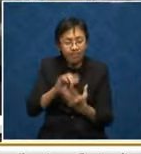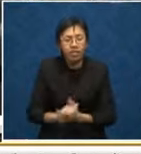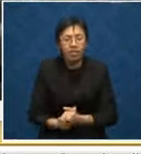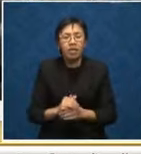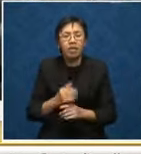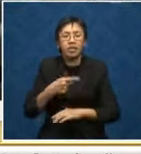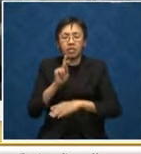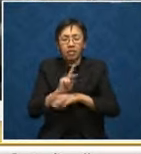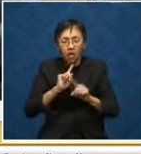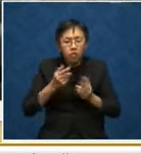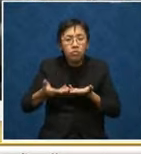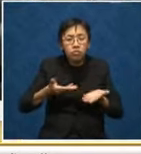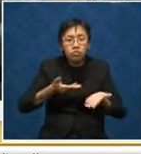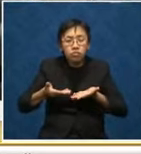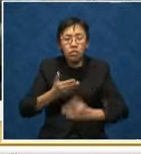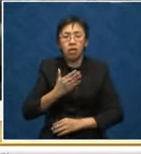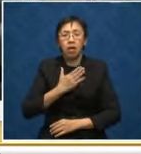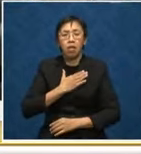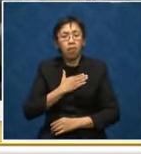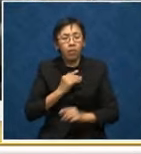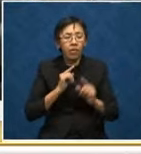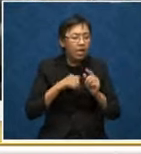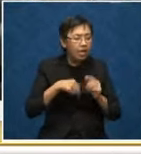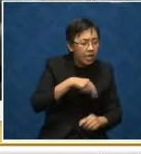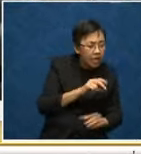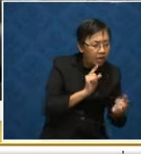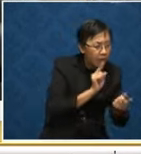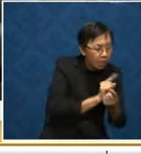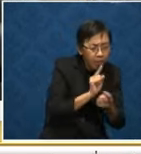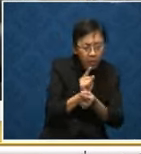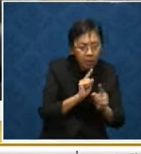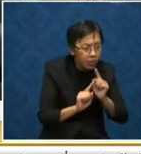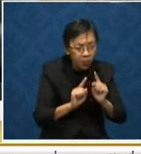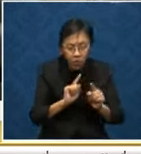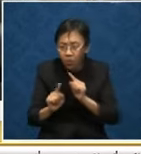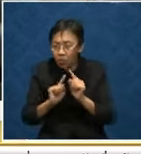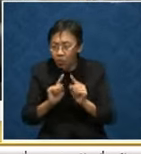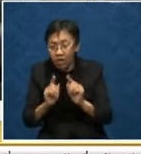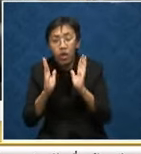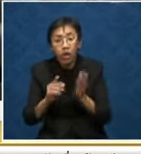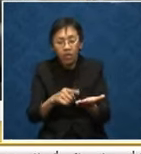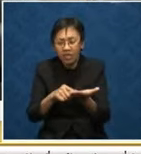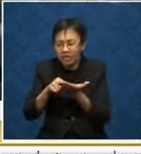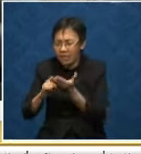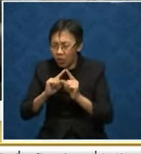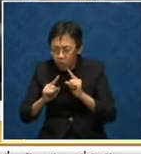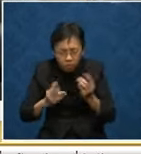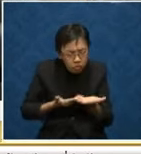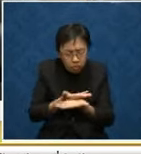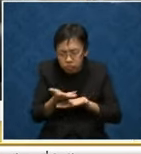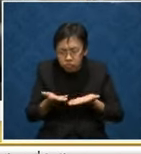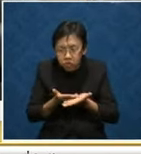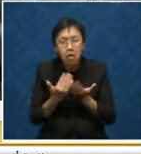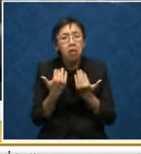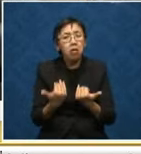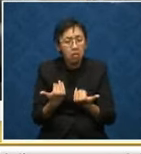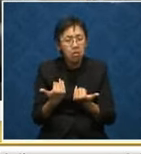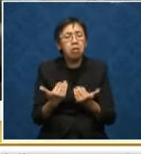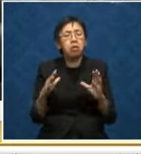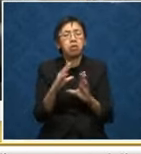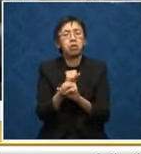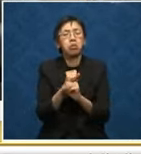ได้หารือเพื่อนสมาชิกผมเองก็ได้เดินปรึกษาหารือกับหลายๆฝ่ายรวมถึงผู้เสนอหลายท่านนะครับขณะนี้ค่อนข้างจะได้